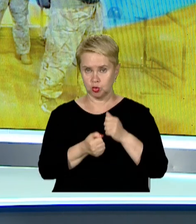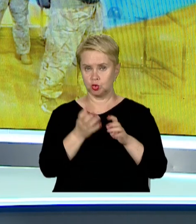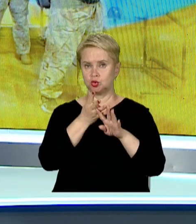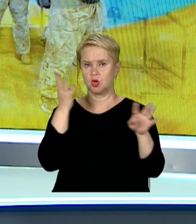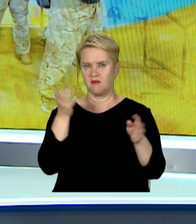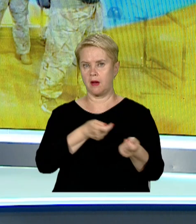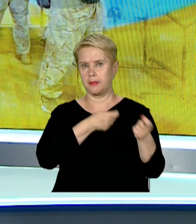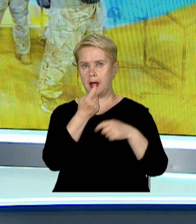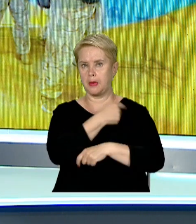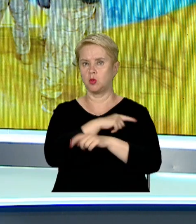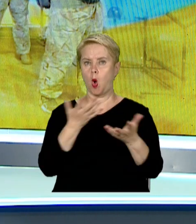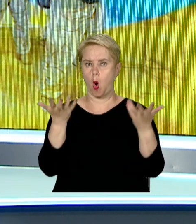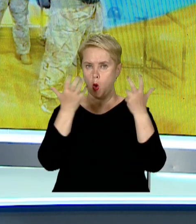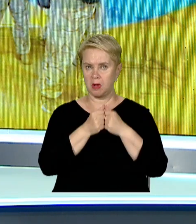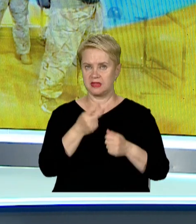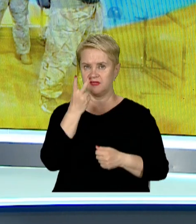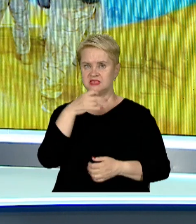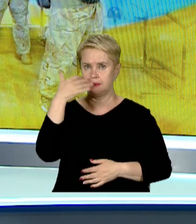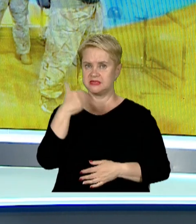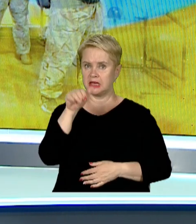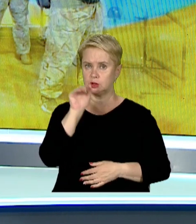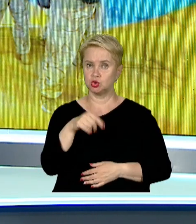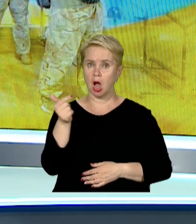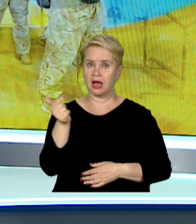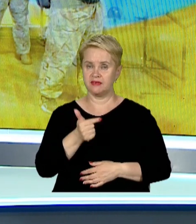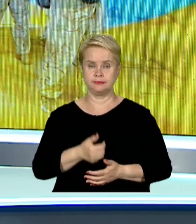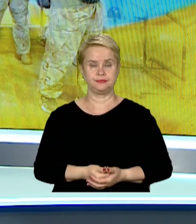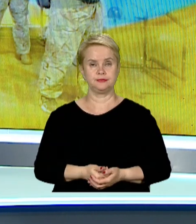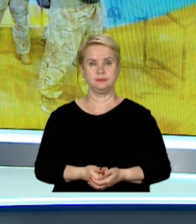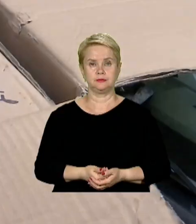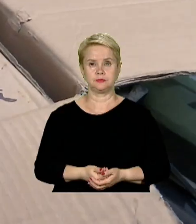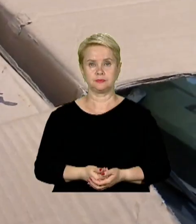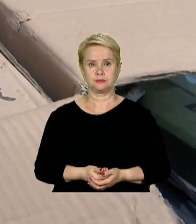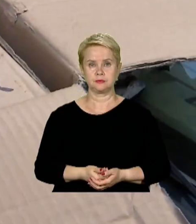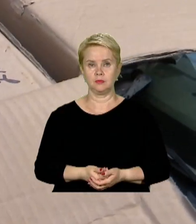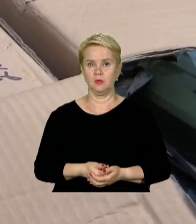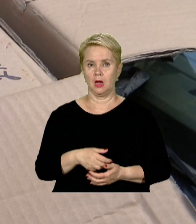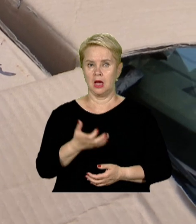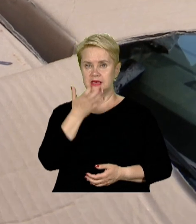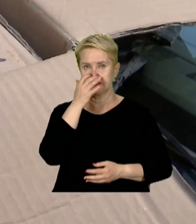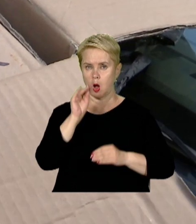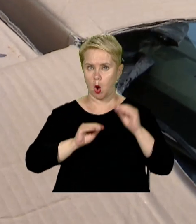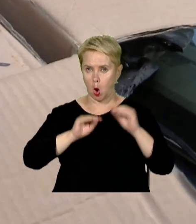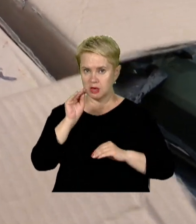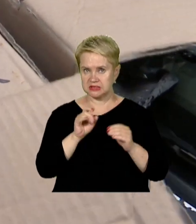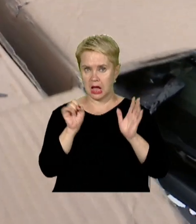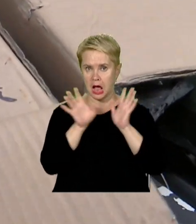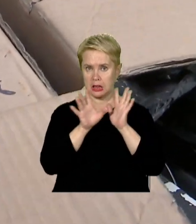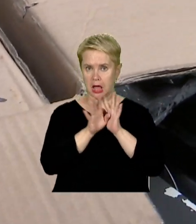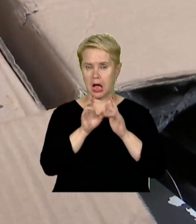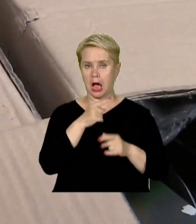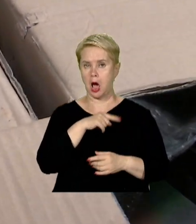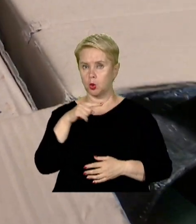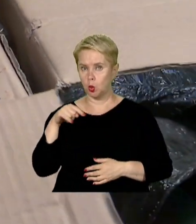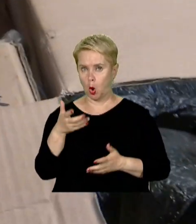чергову партію медобладнання на 250 тисяч гривень. Портативний кисневий концентратор та